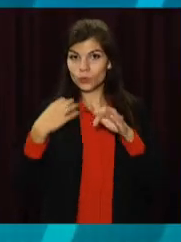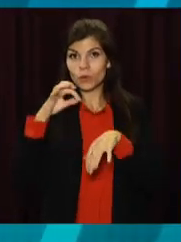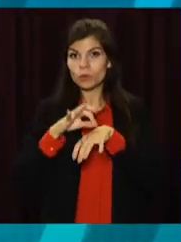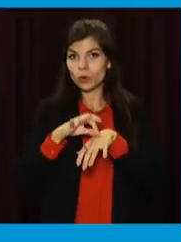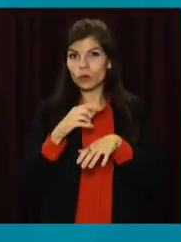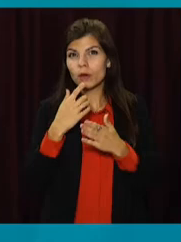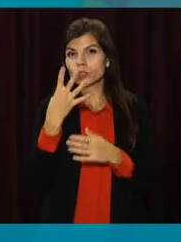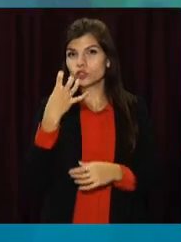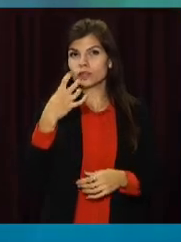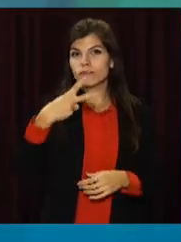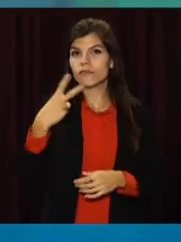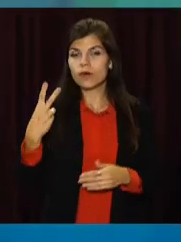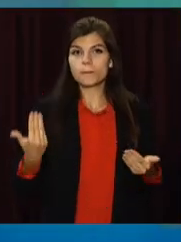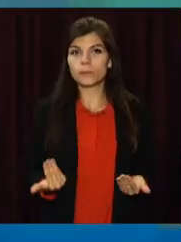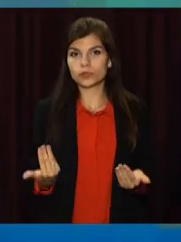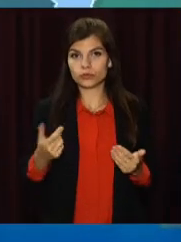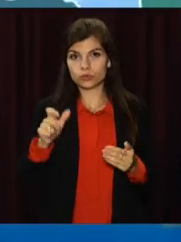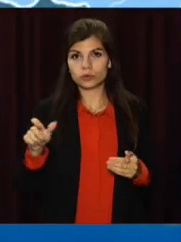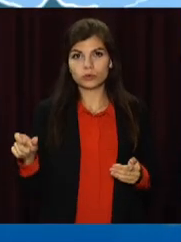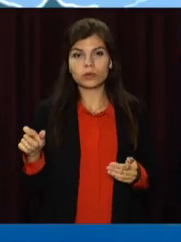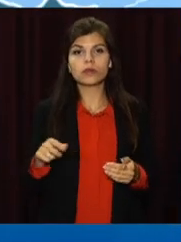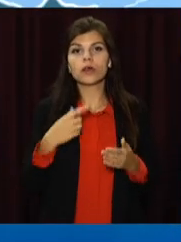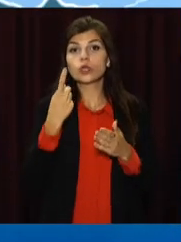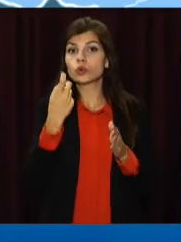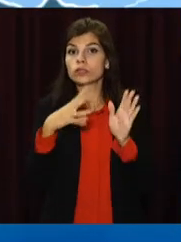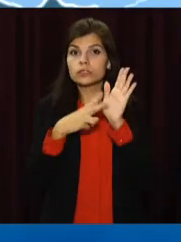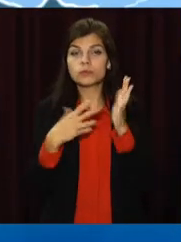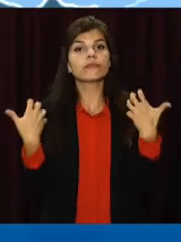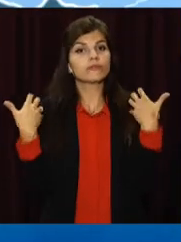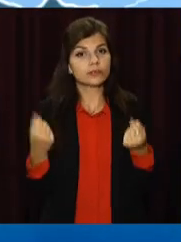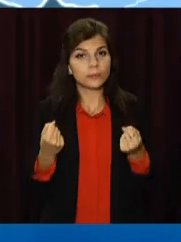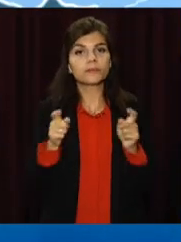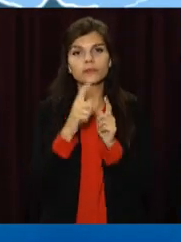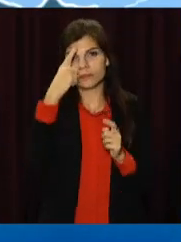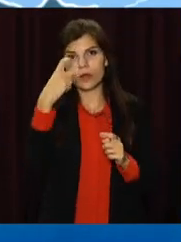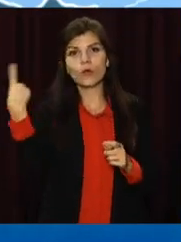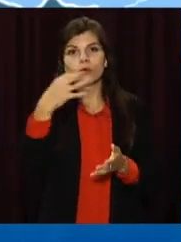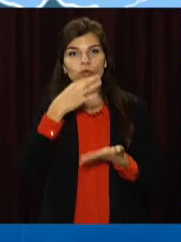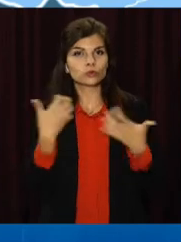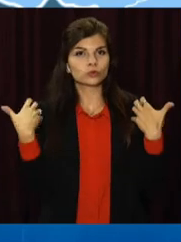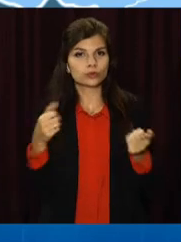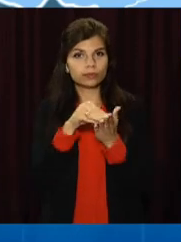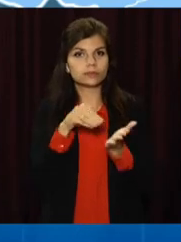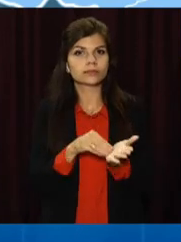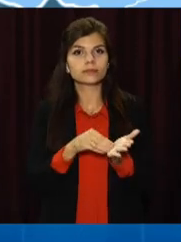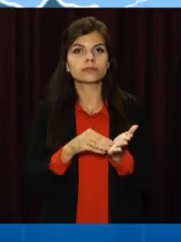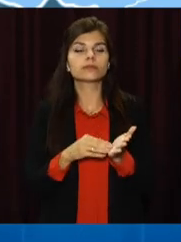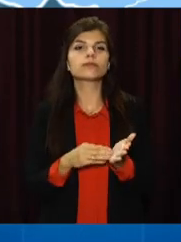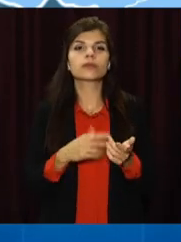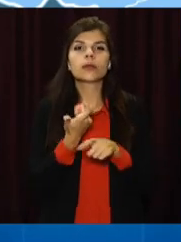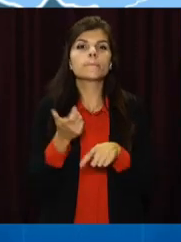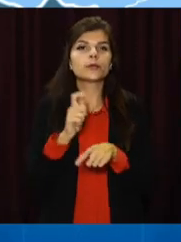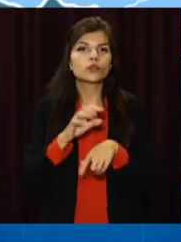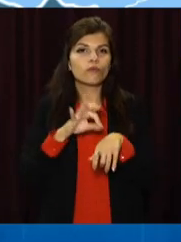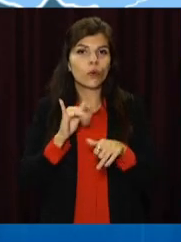занедужали 422 мешканці, натомість 137 одужали, повідомили в обласному департаменті охорони здоров'я.